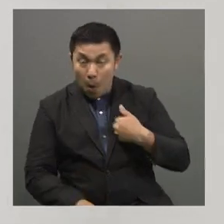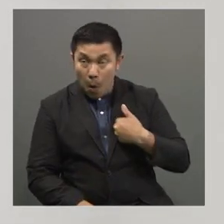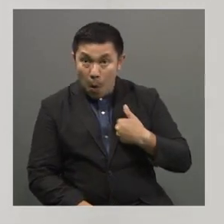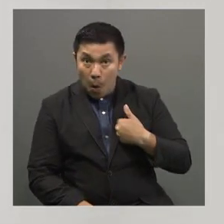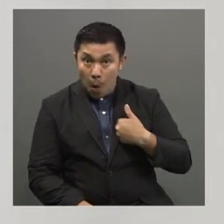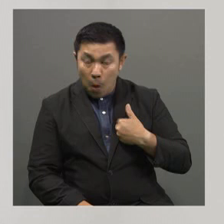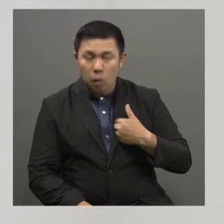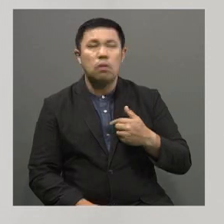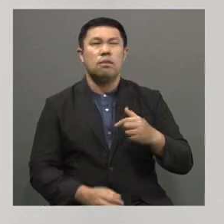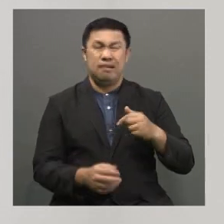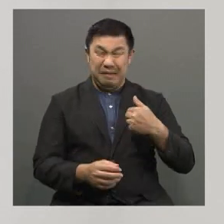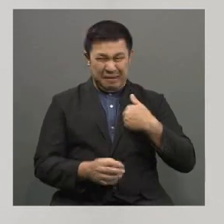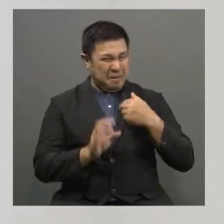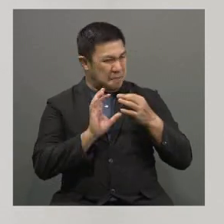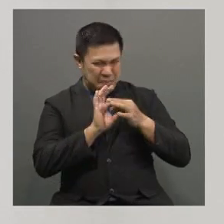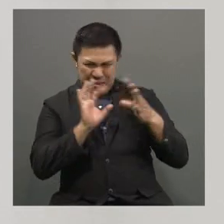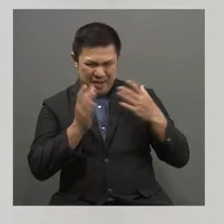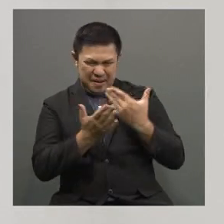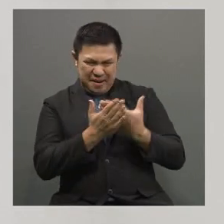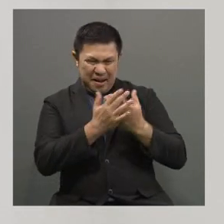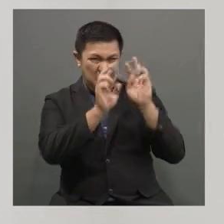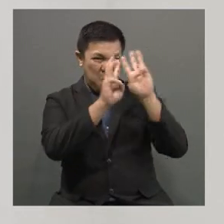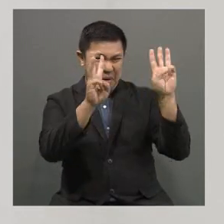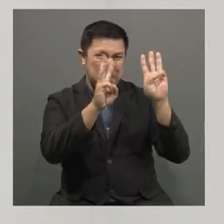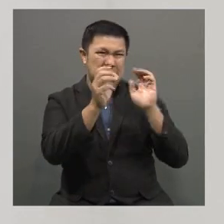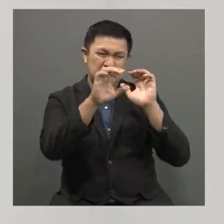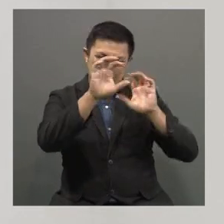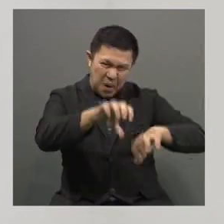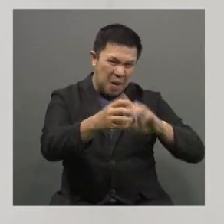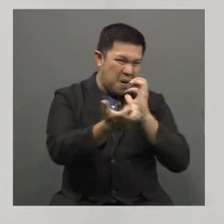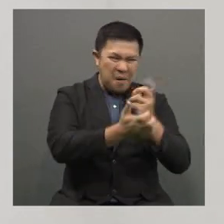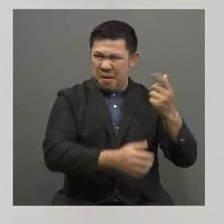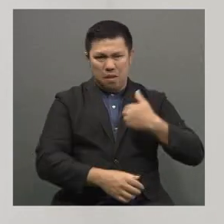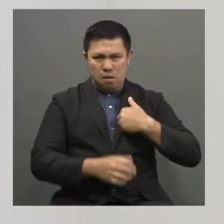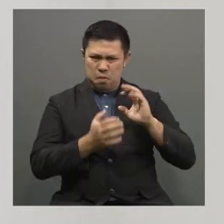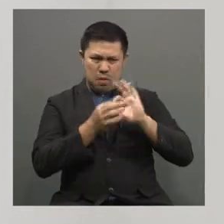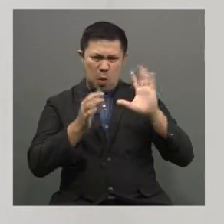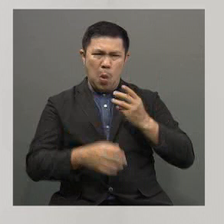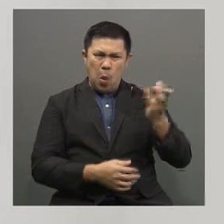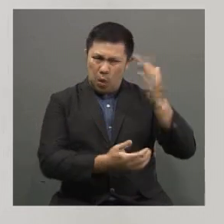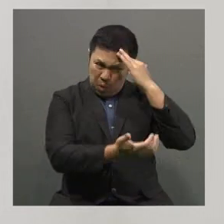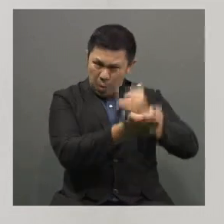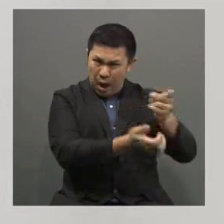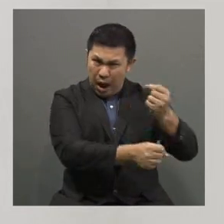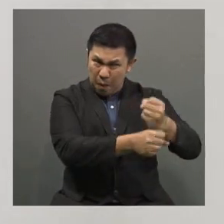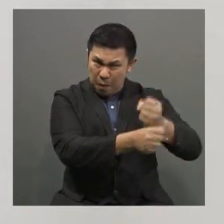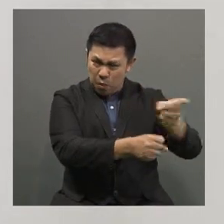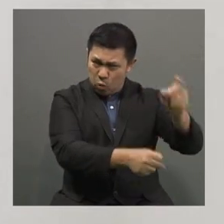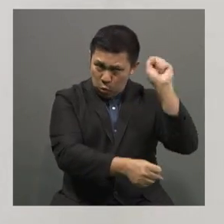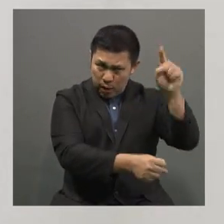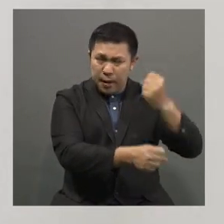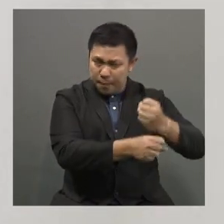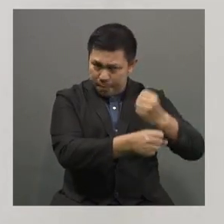แล้วก็ยืนยันว่าตัวเองไม่เกี่ยวกับเส้นเงินของเว็บพนันเลยนะแล้วก็เรียกร้องบอกว่าขอให้ตำรวจเนี่ยเร่งทำผล